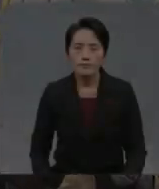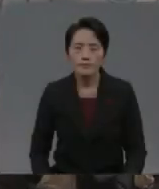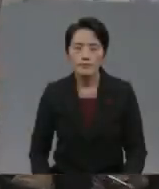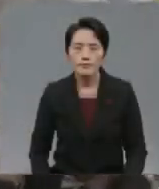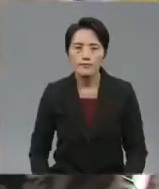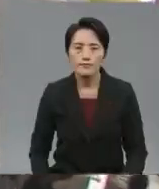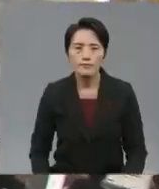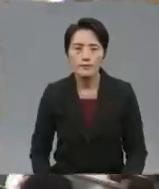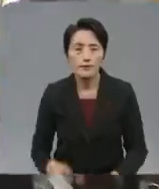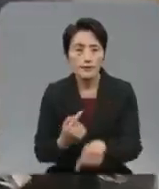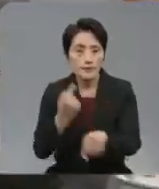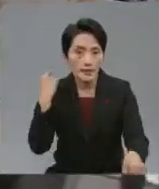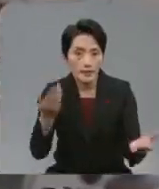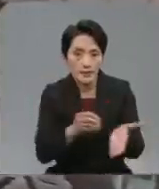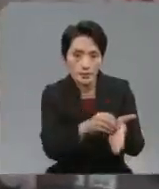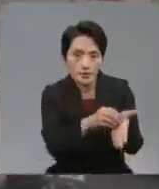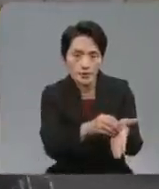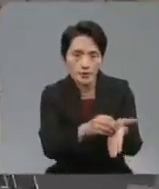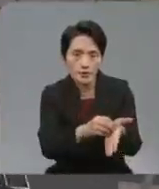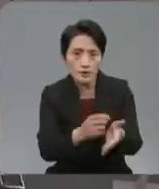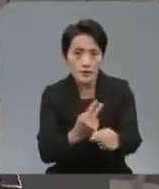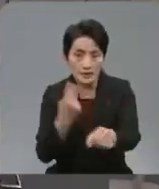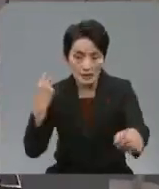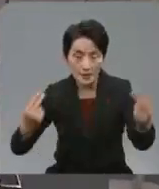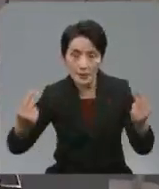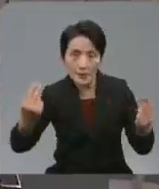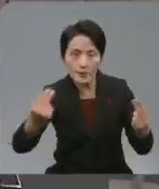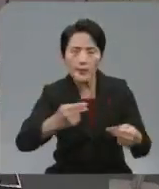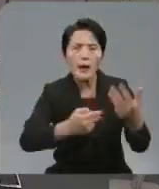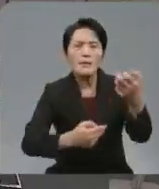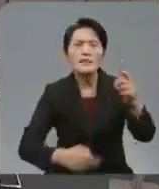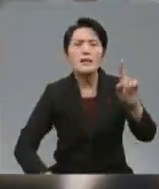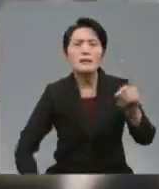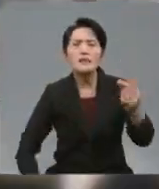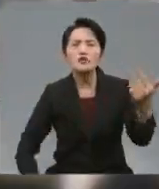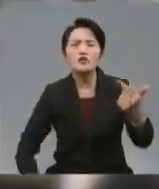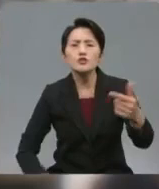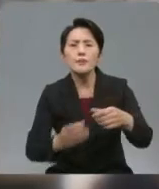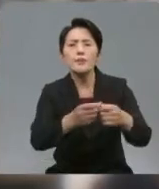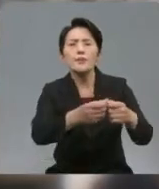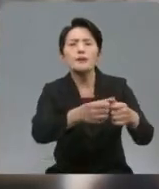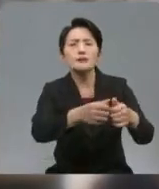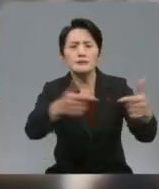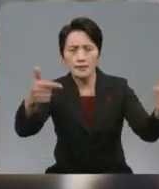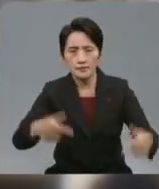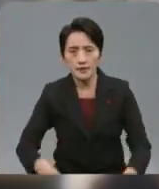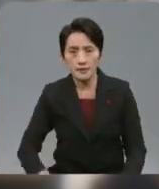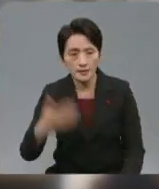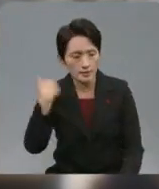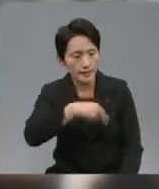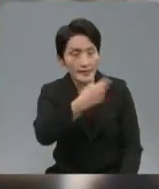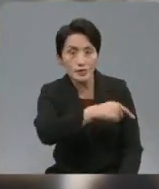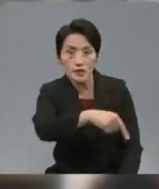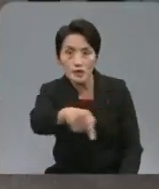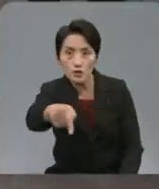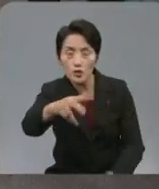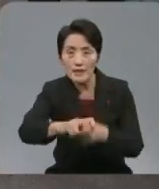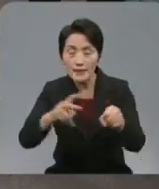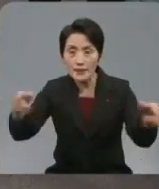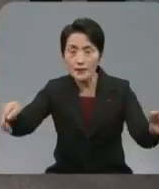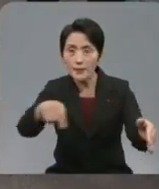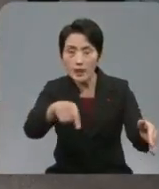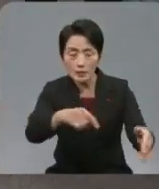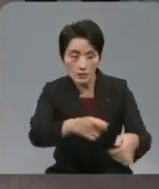Korea Selatan mencatatkan penambahan lebih dari 800.000 pekerjaan pada tahun lalu merupakan pertumbuhan terbesar dalam 22 tahun terakhir